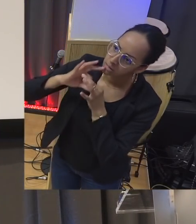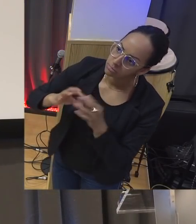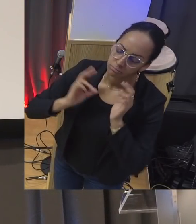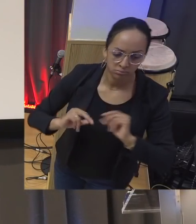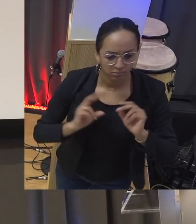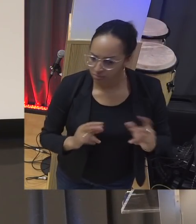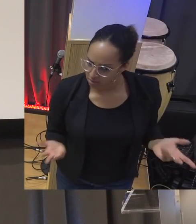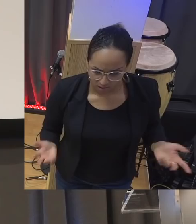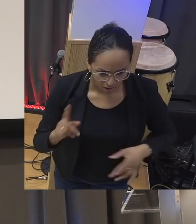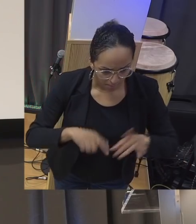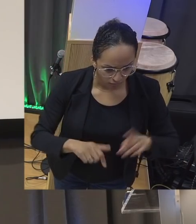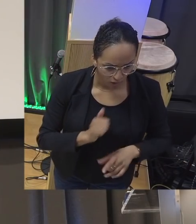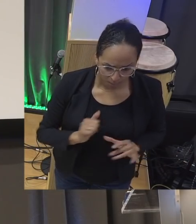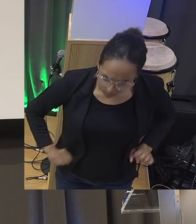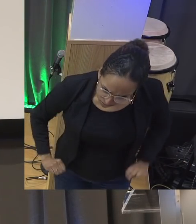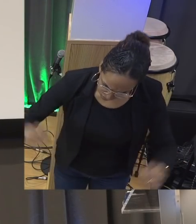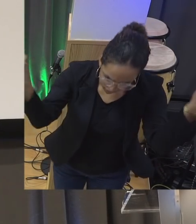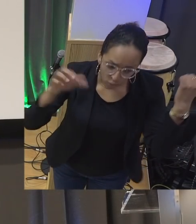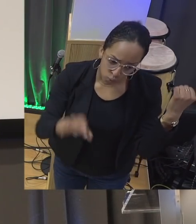Il y a des fois où je m'énerve.